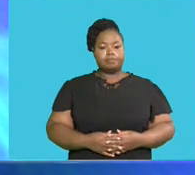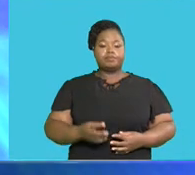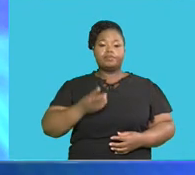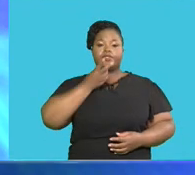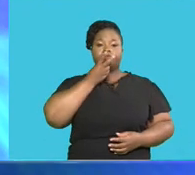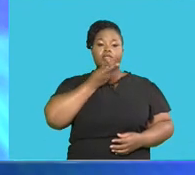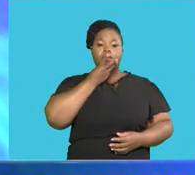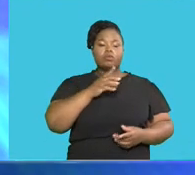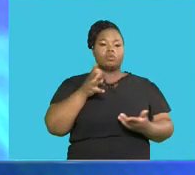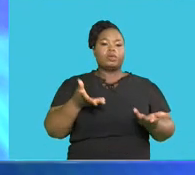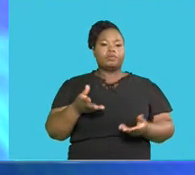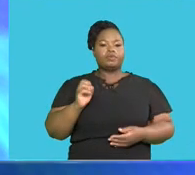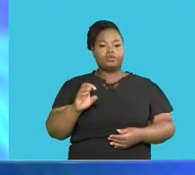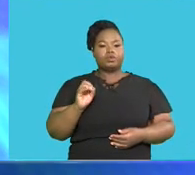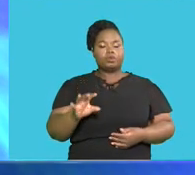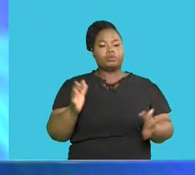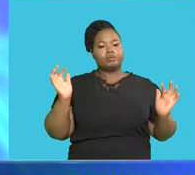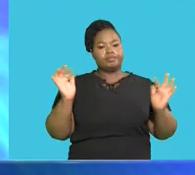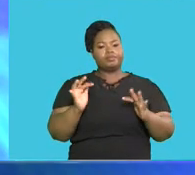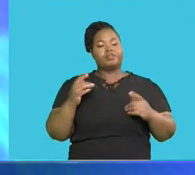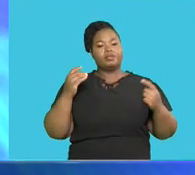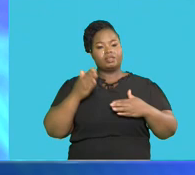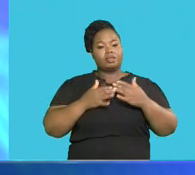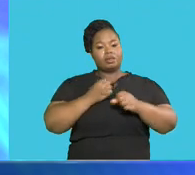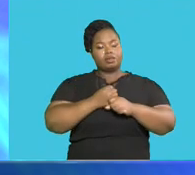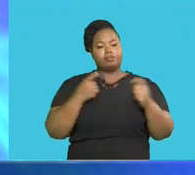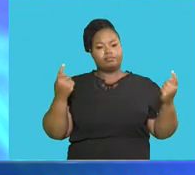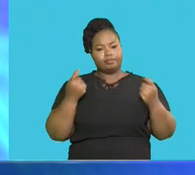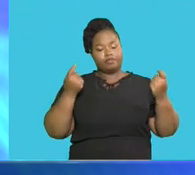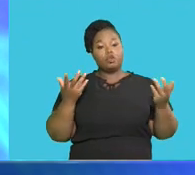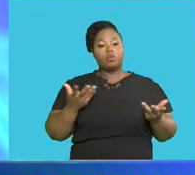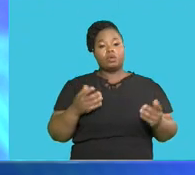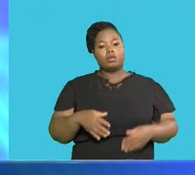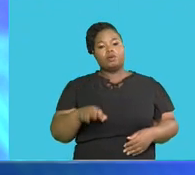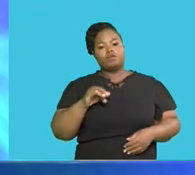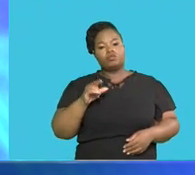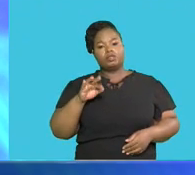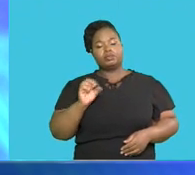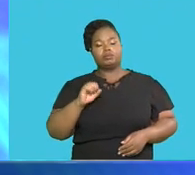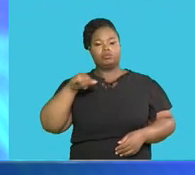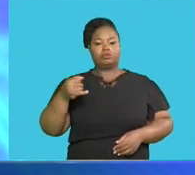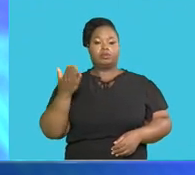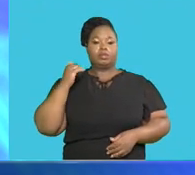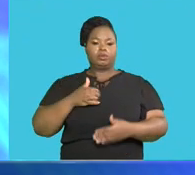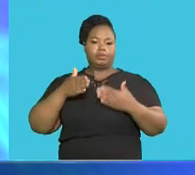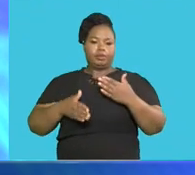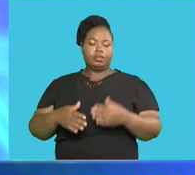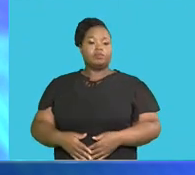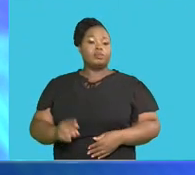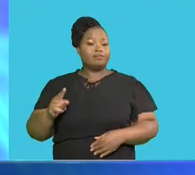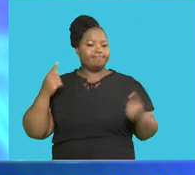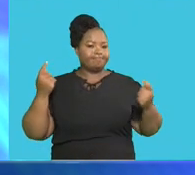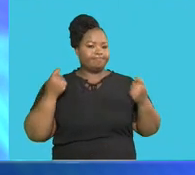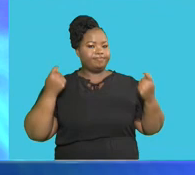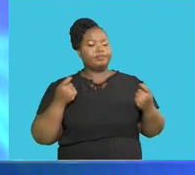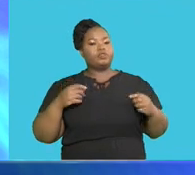I-VW Yase Soweto Ibamba Itheko Lokuphela Konyaka Loosomashishini kwindawo yase-Fortress eGoli ngempelaviki. Oku